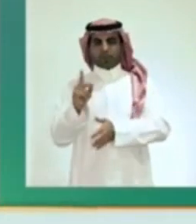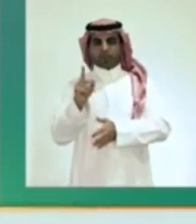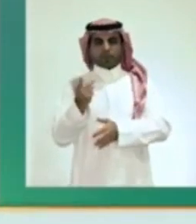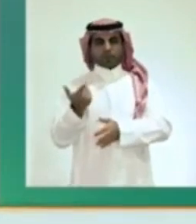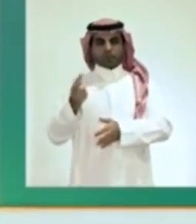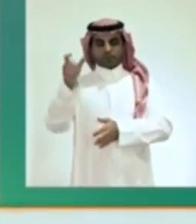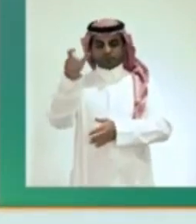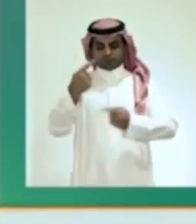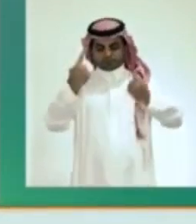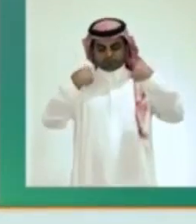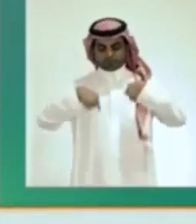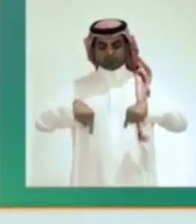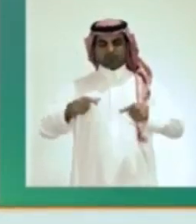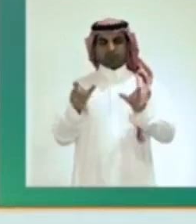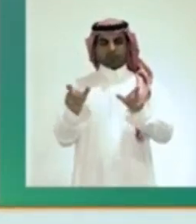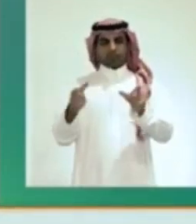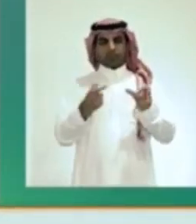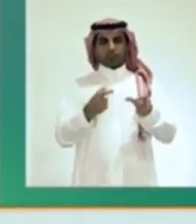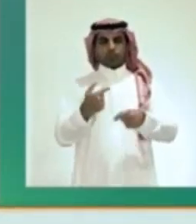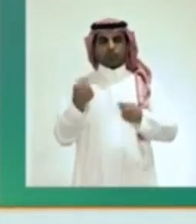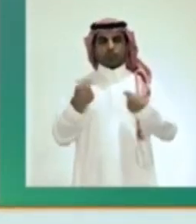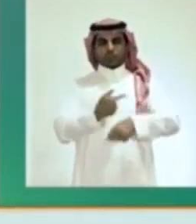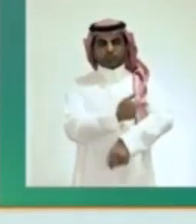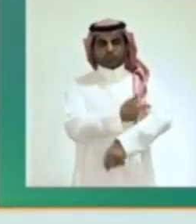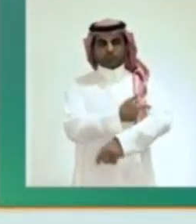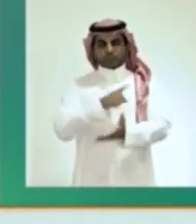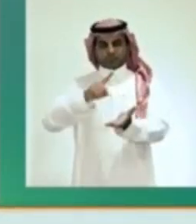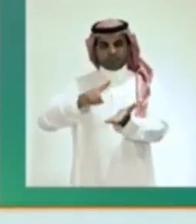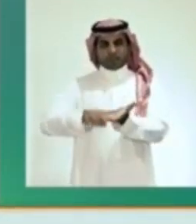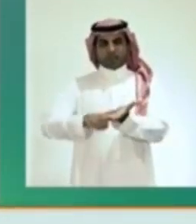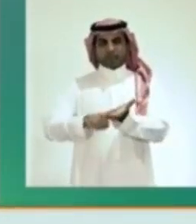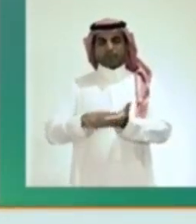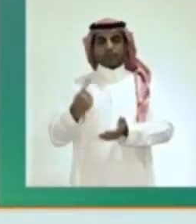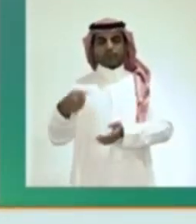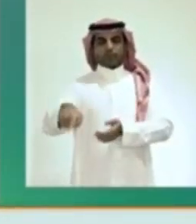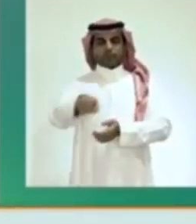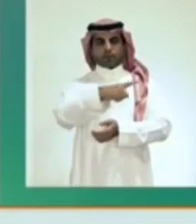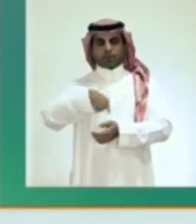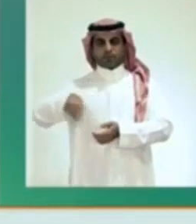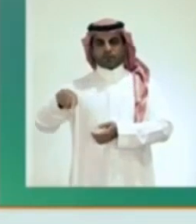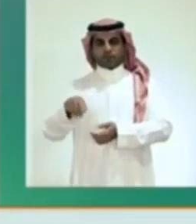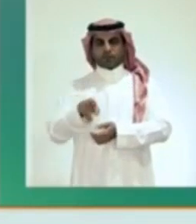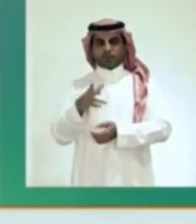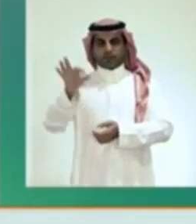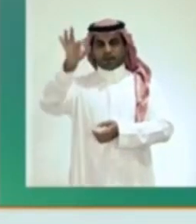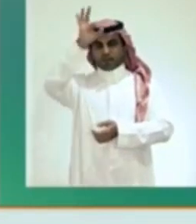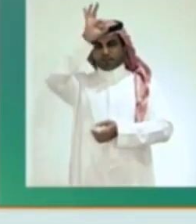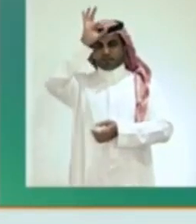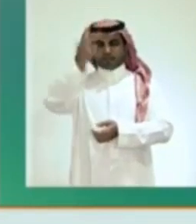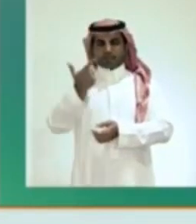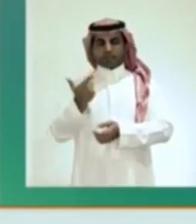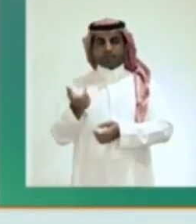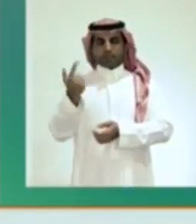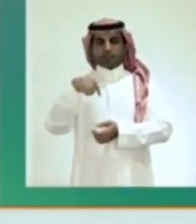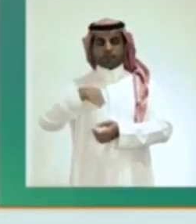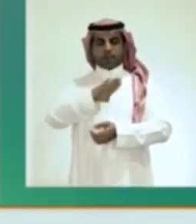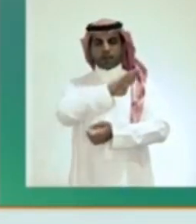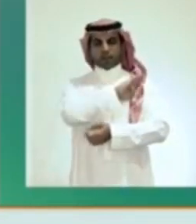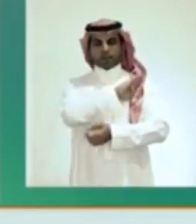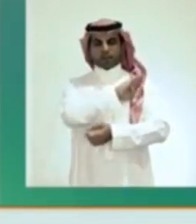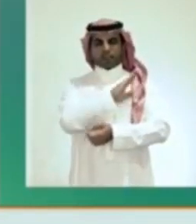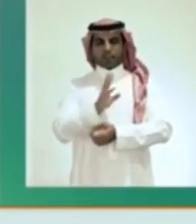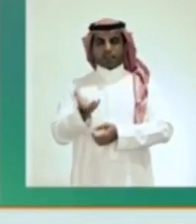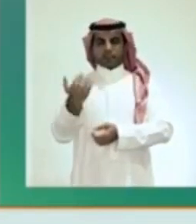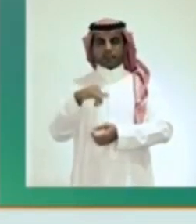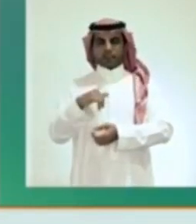التدابير الصحية الوقائية التي تعلنها وزارة الصحة. نؤكد على استمرار جميع الجهات الأمنية والقوات العسكرية